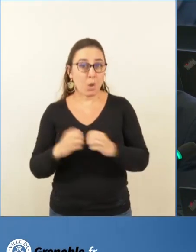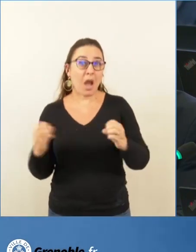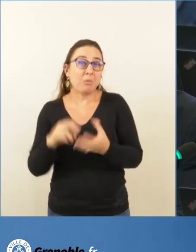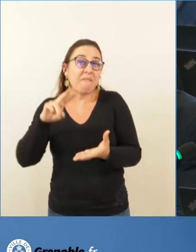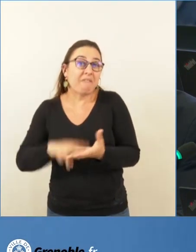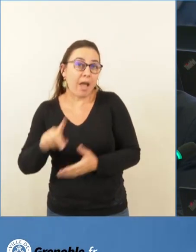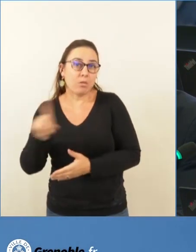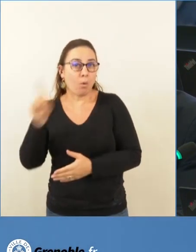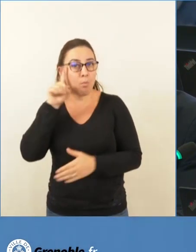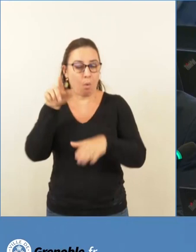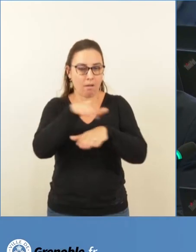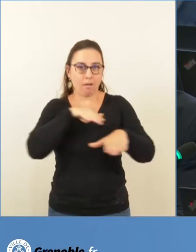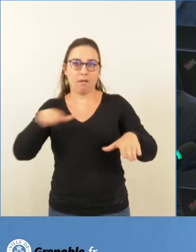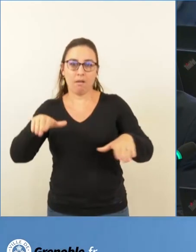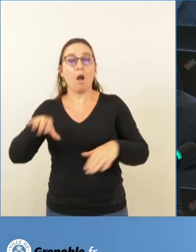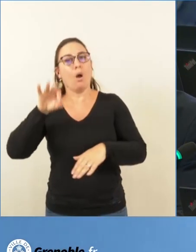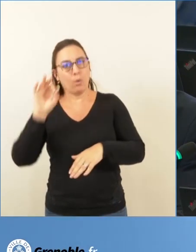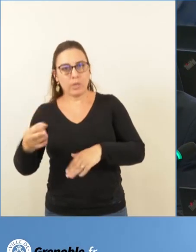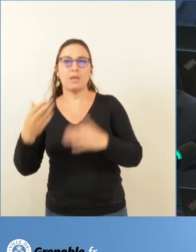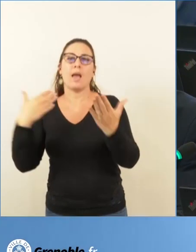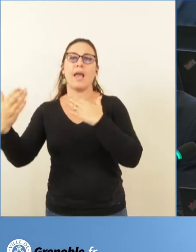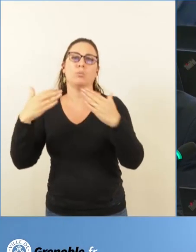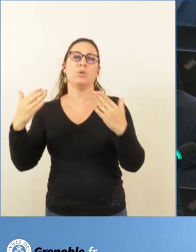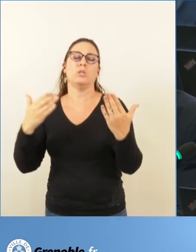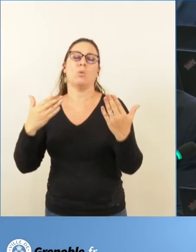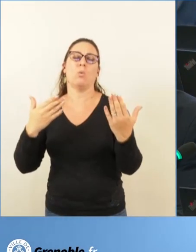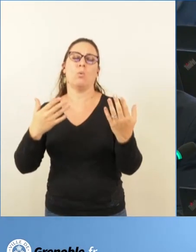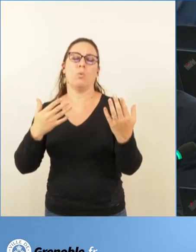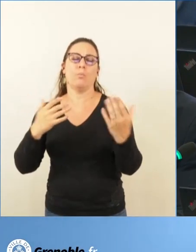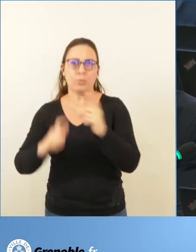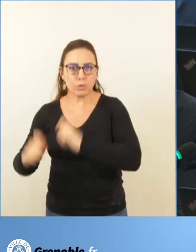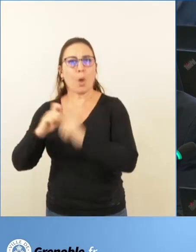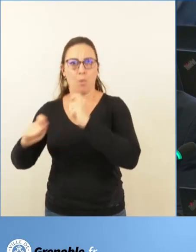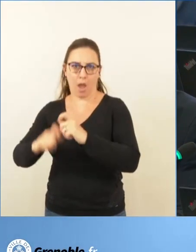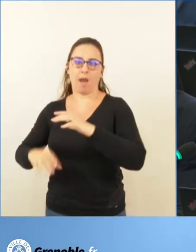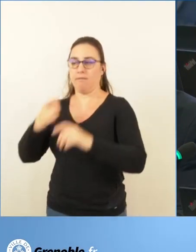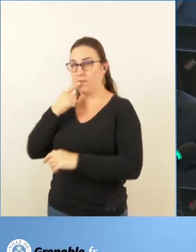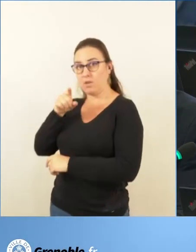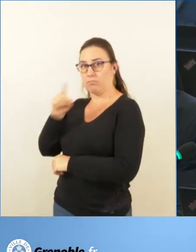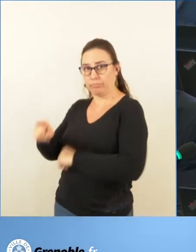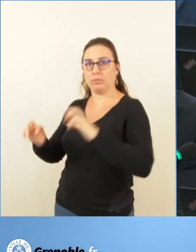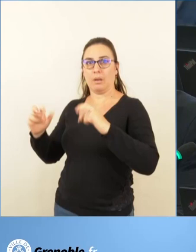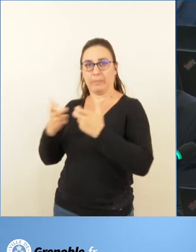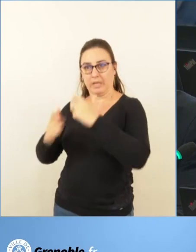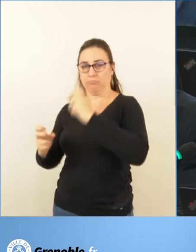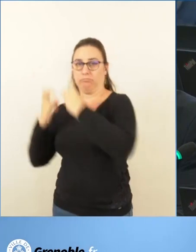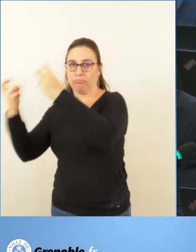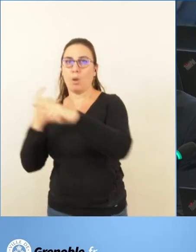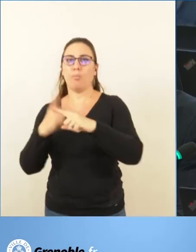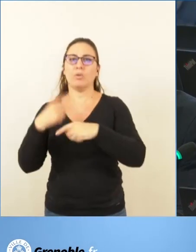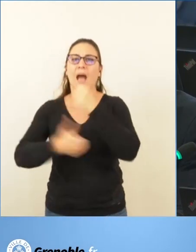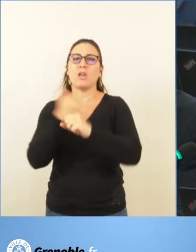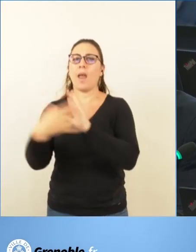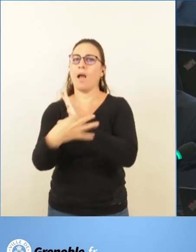vous confirmiez l'augmentation du prix des expositions temporaires et la fin de l'abonnement annuel je